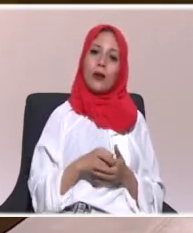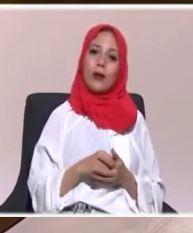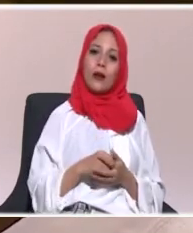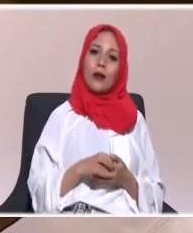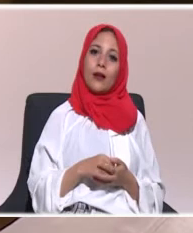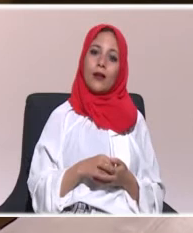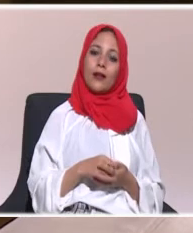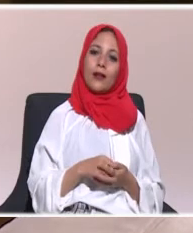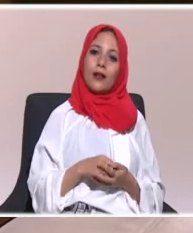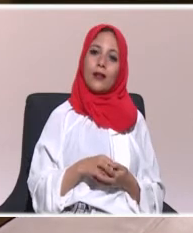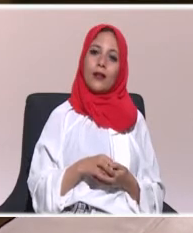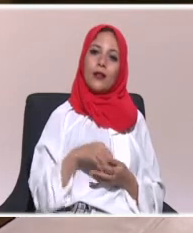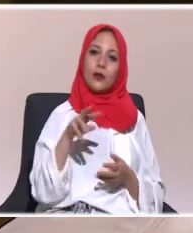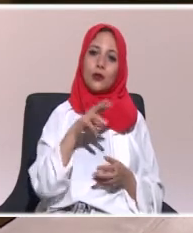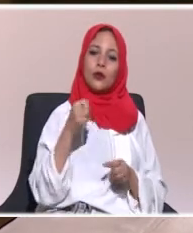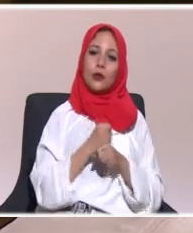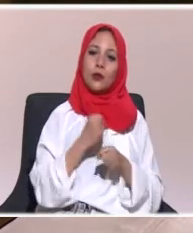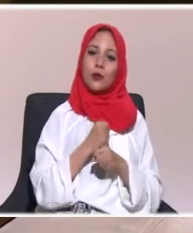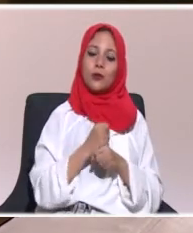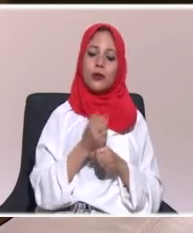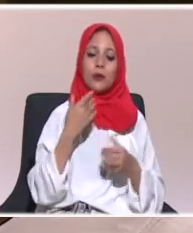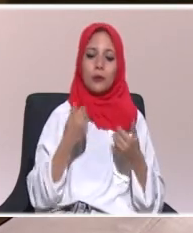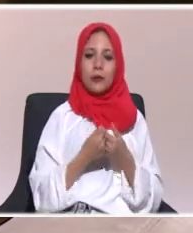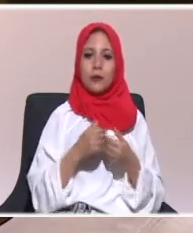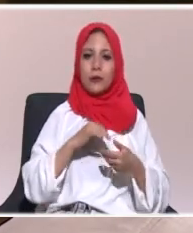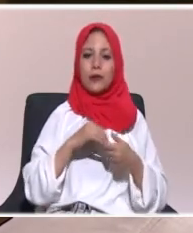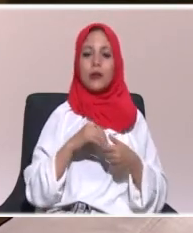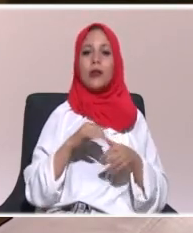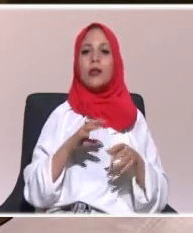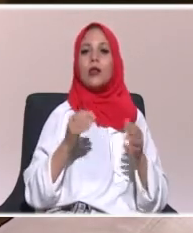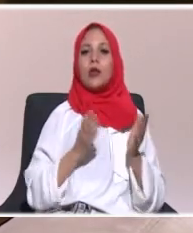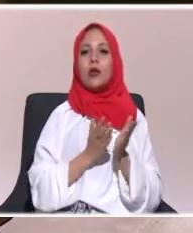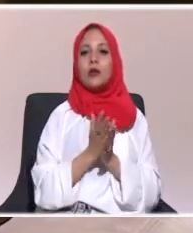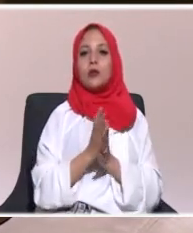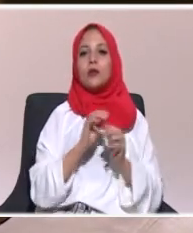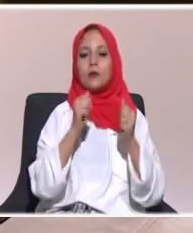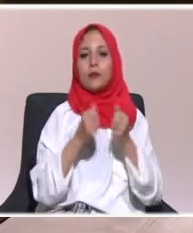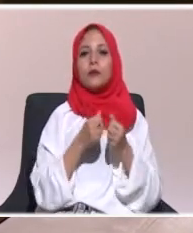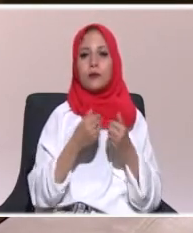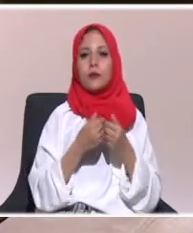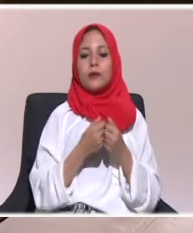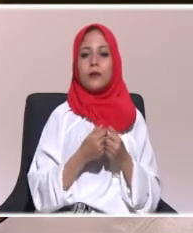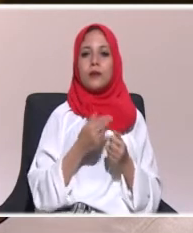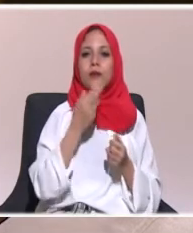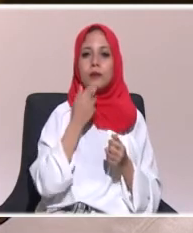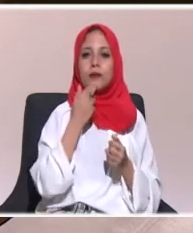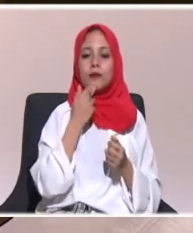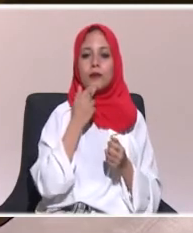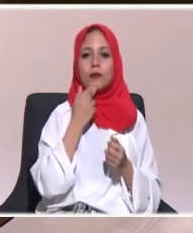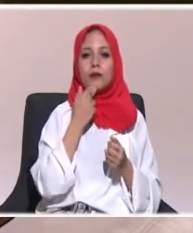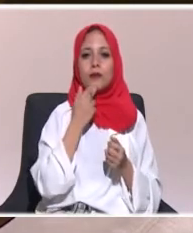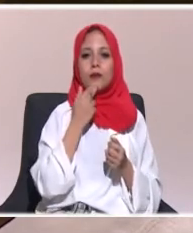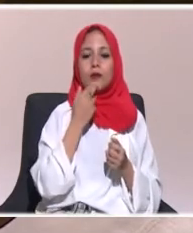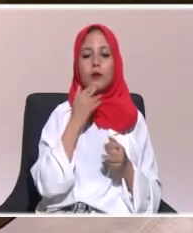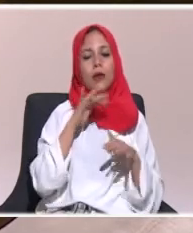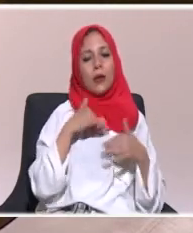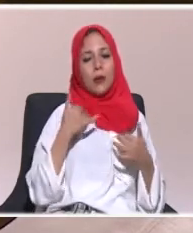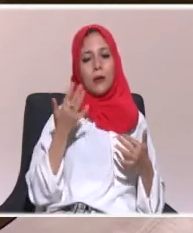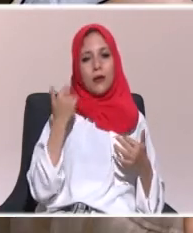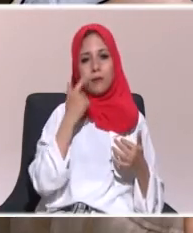ده واسالكم انتوا الاثنين، لان كنتوا الاثنين كنتوا قريبين جدا منه، وانتوا عارفين انا كنت بحبه قد ايه. العظيم الراحل سمير